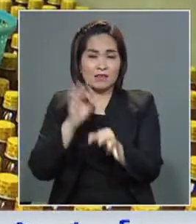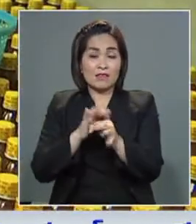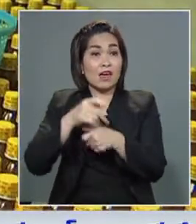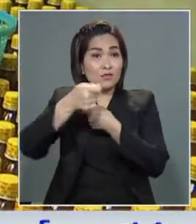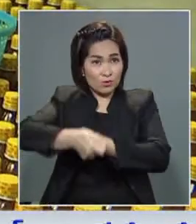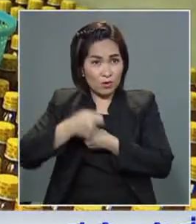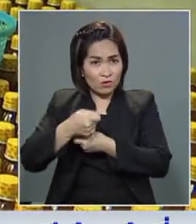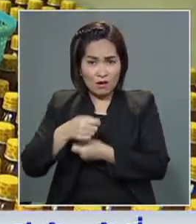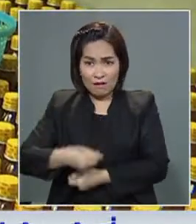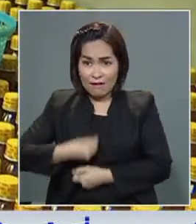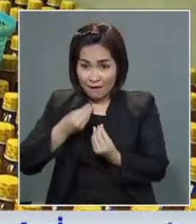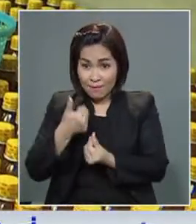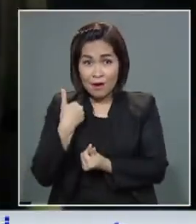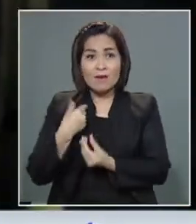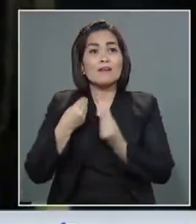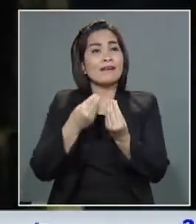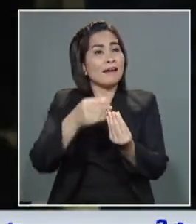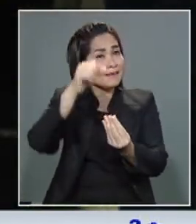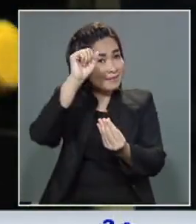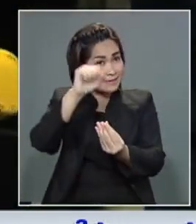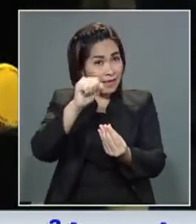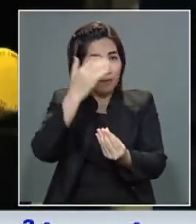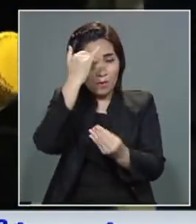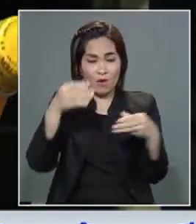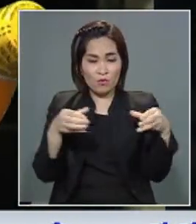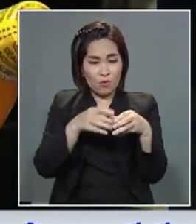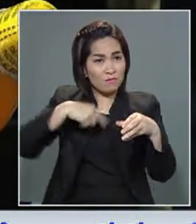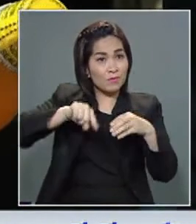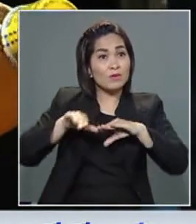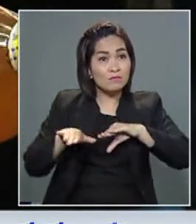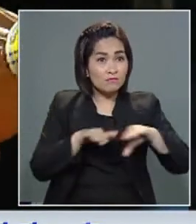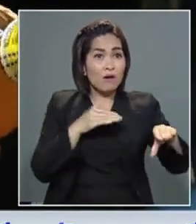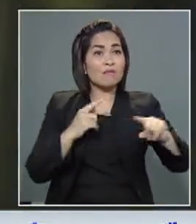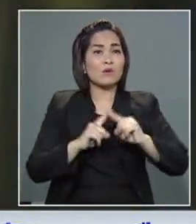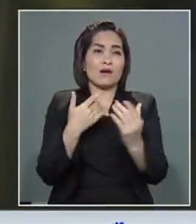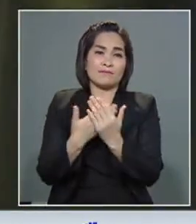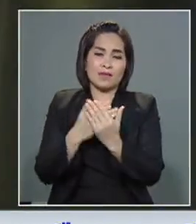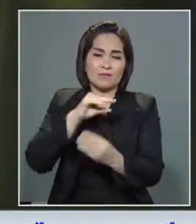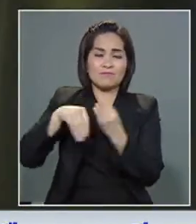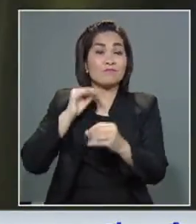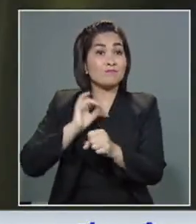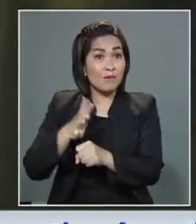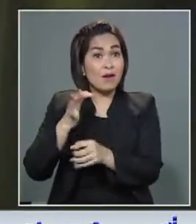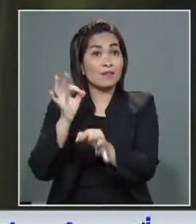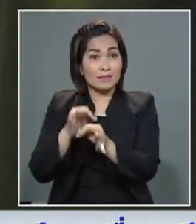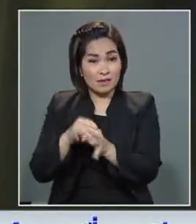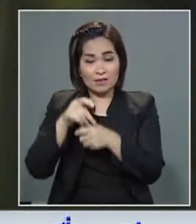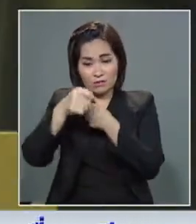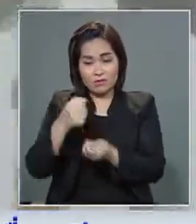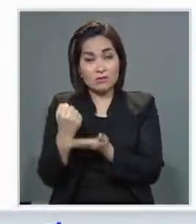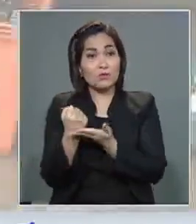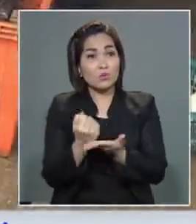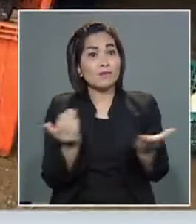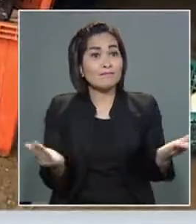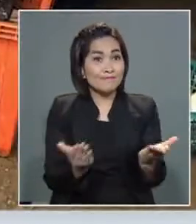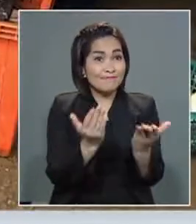ไหมครับ ให้ครับผมก็บอกว่าโปรไฟล์ผมมันเป็นอย่างนี้กลุ่มเราพร้อมแต่ที่เราขาดเรื่องเงินทุนธนาคารทกสเนี่ยก็เข้ามาสนับสนุน